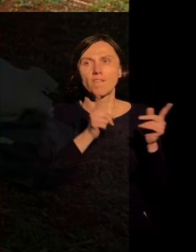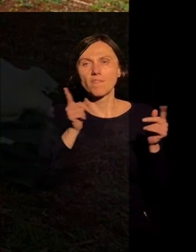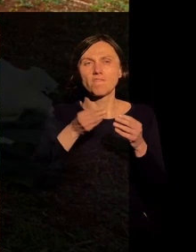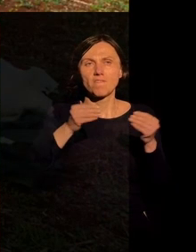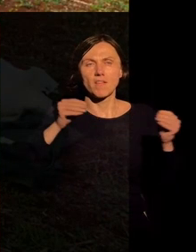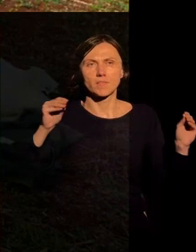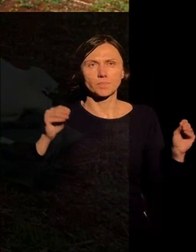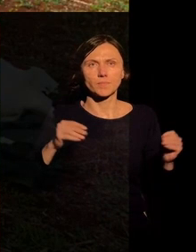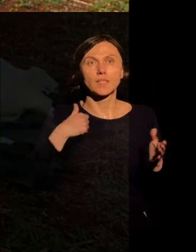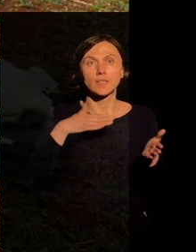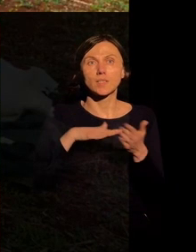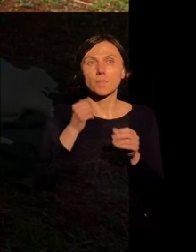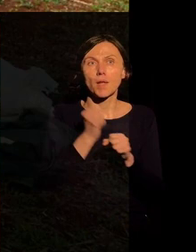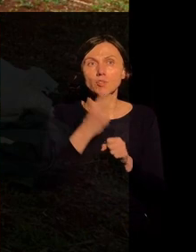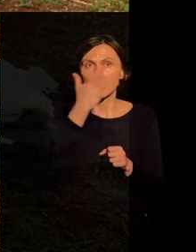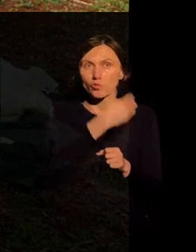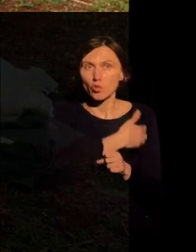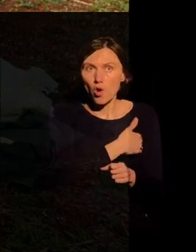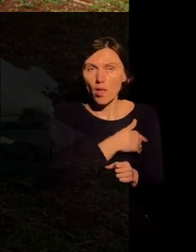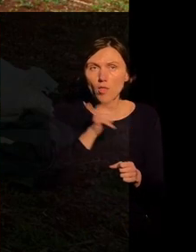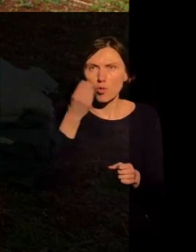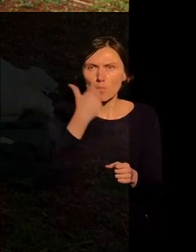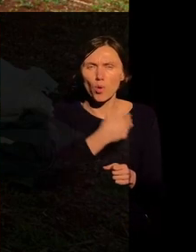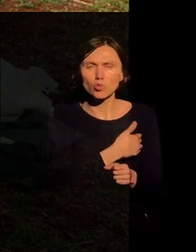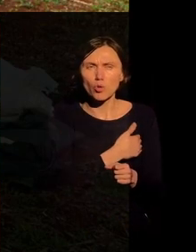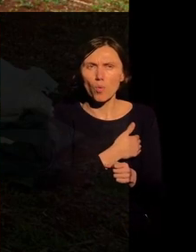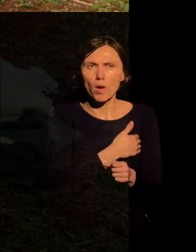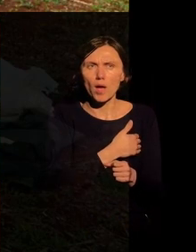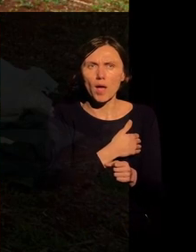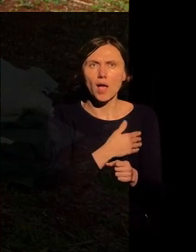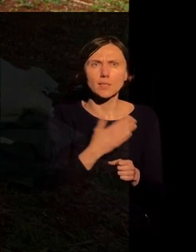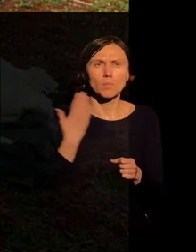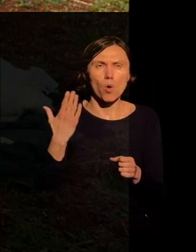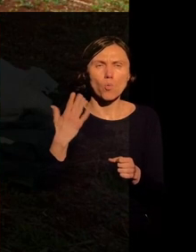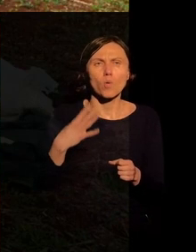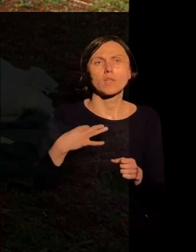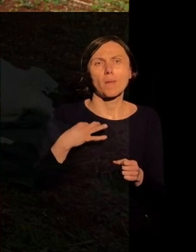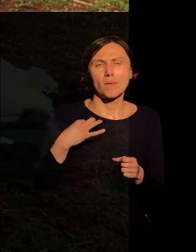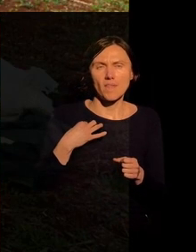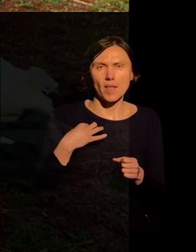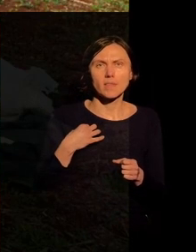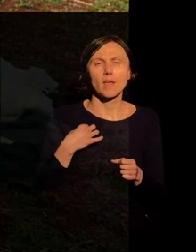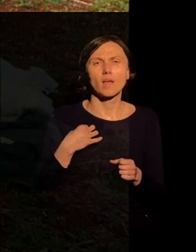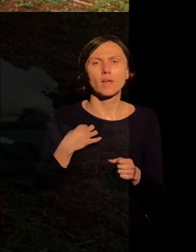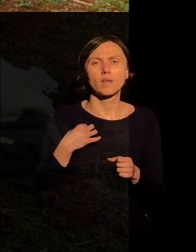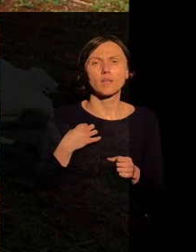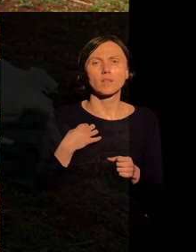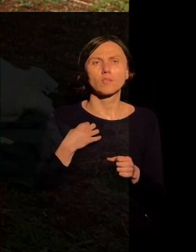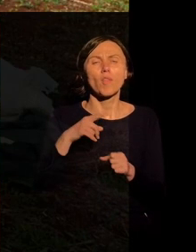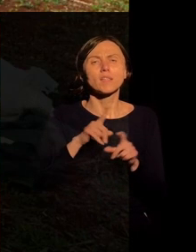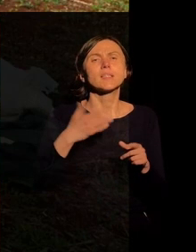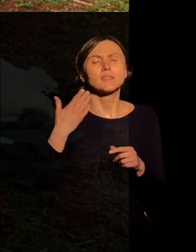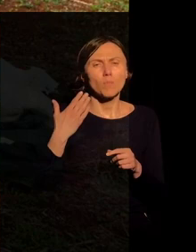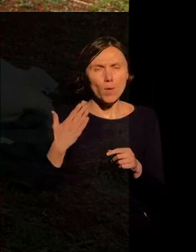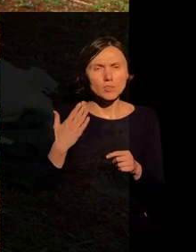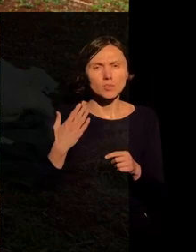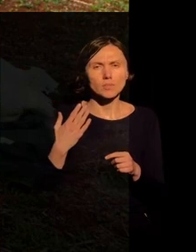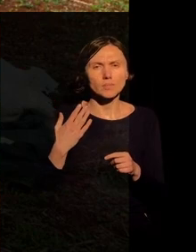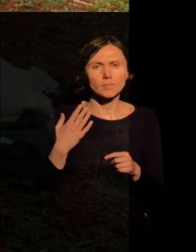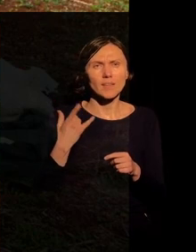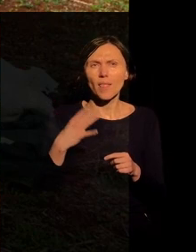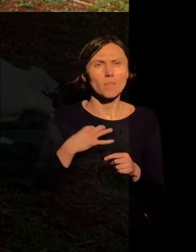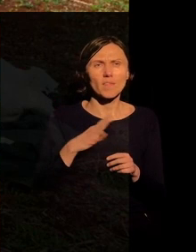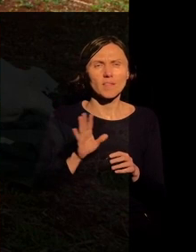rozszerzały. Zacząłem pracować w szkole, to była szkoła społeczna, prywatna. To znaczy społeczna, no, to